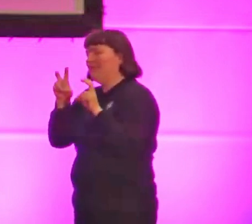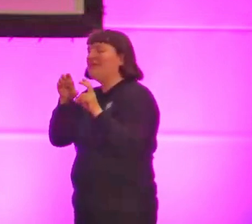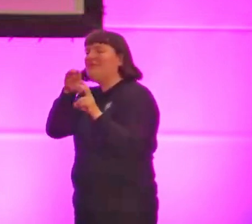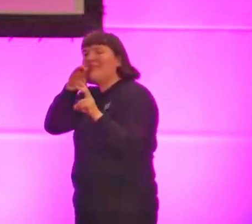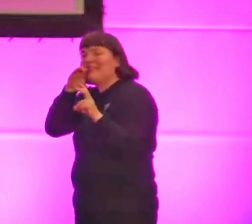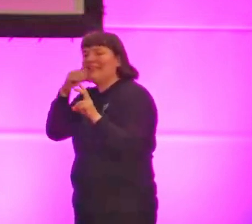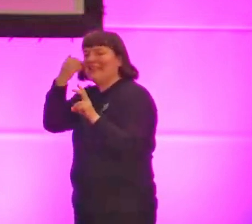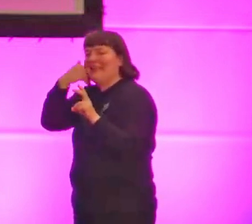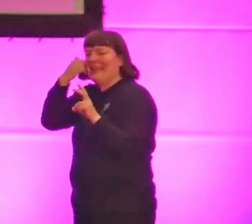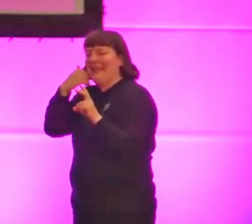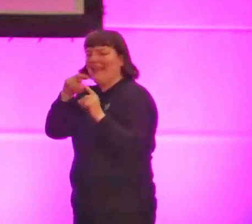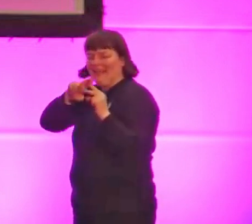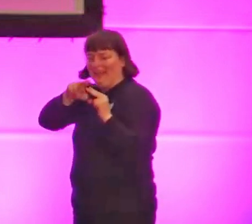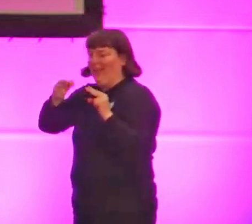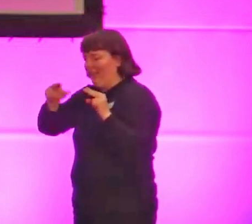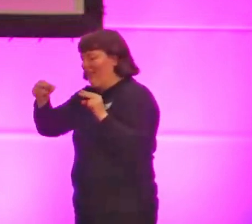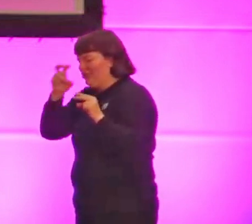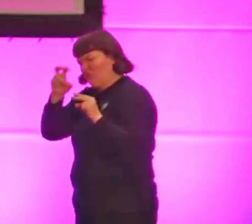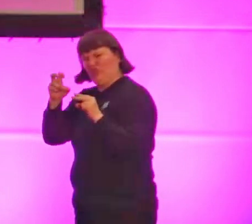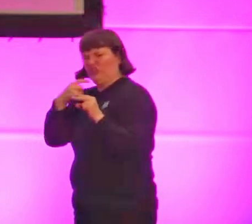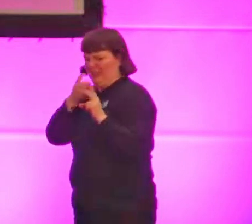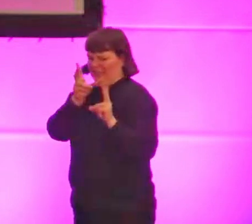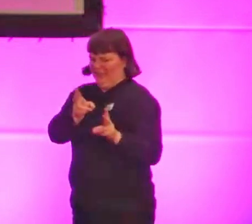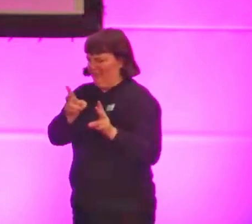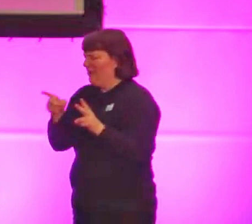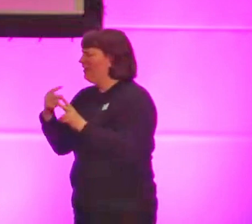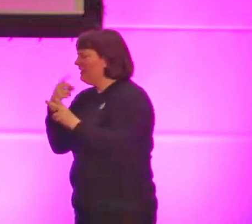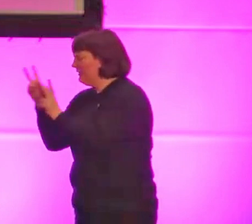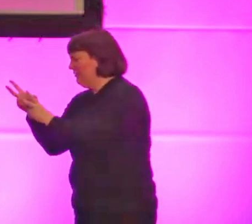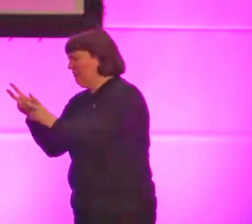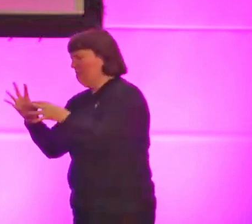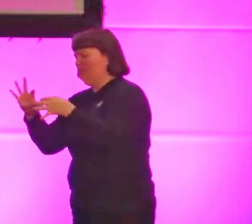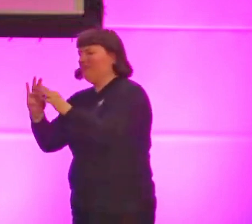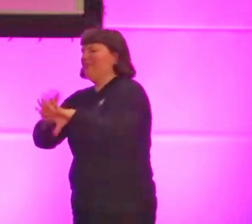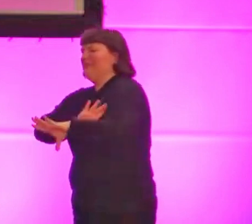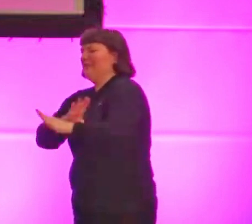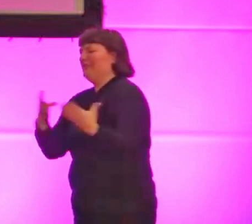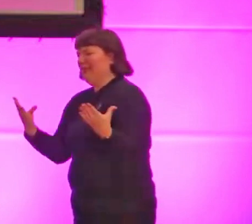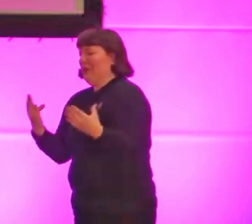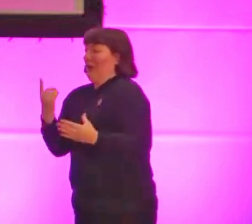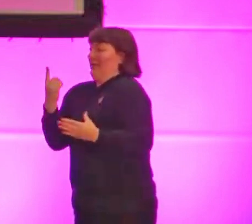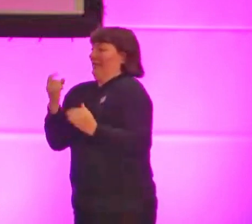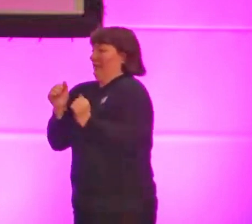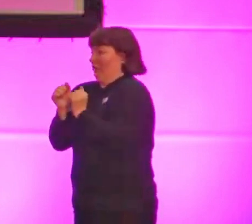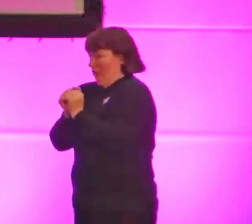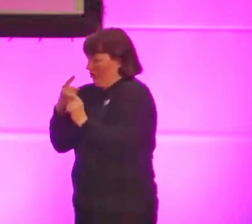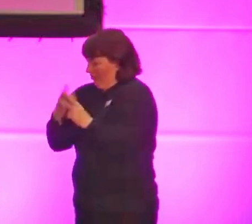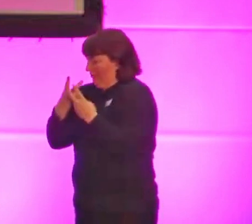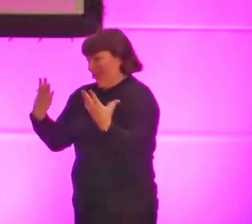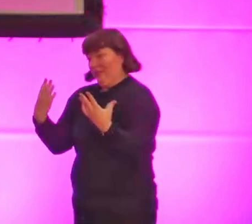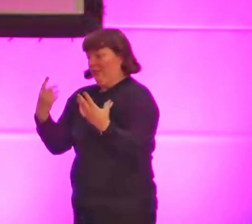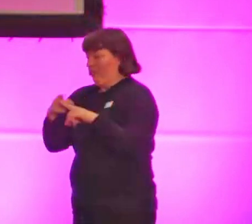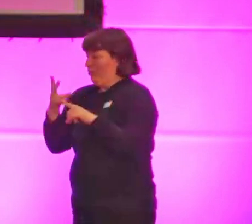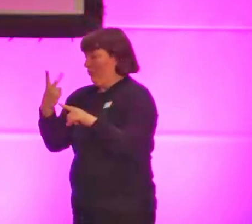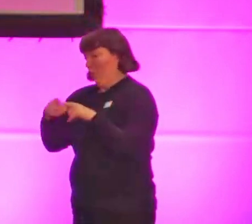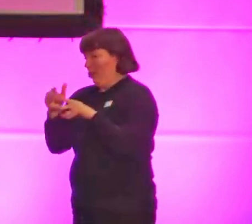man plötsligt upptäcker att folk säger samma sak som inte har med varandra att göra. Och ett av de här viskningssakerna som kom fram, och det kom från helt olika